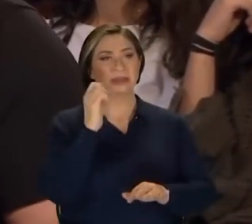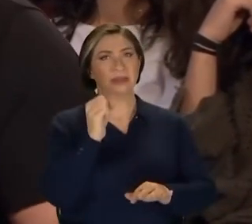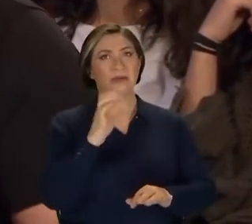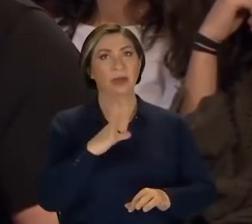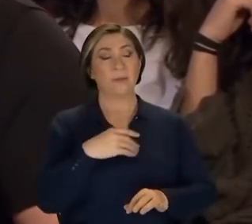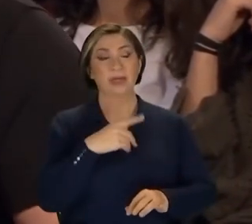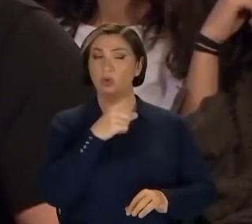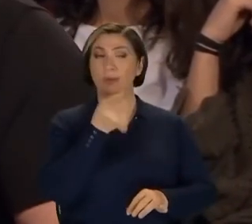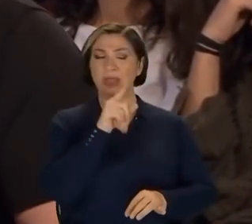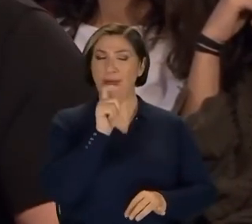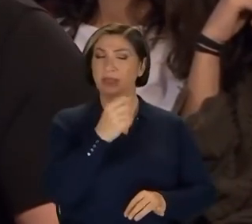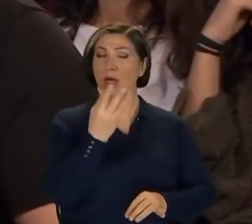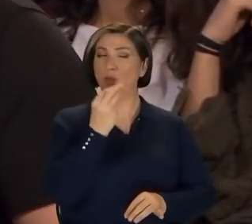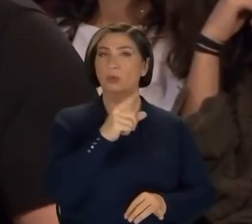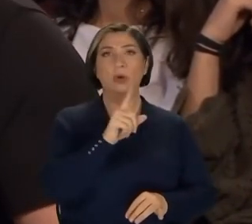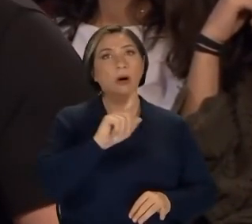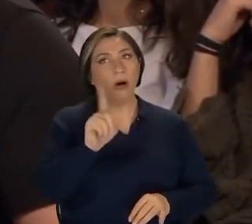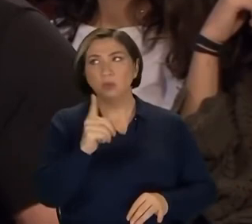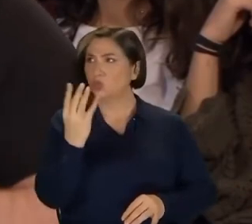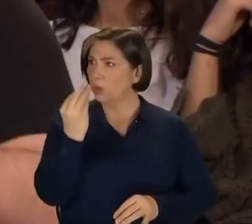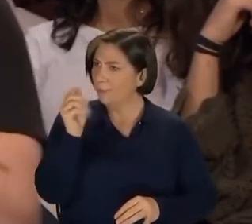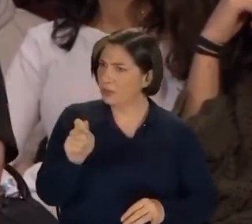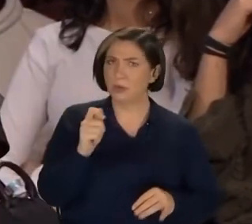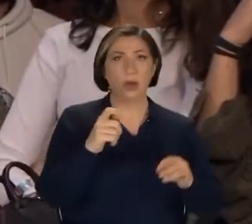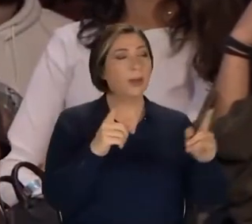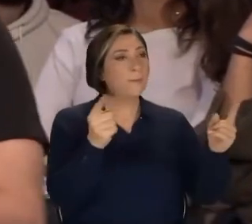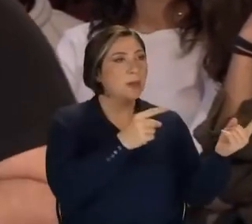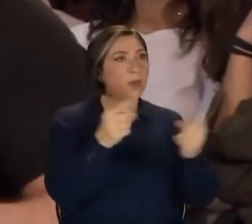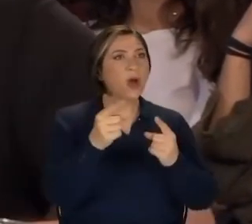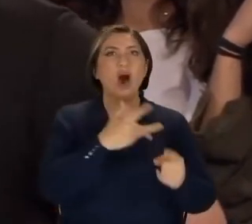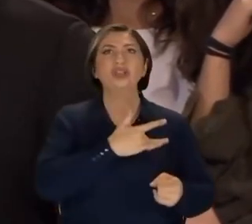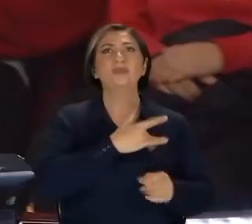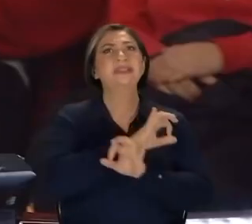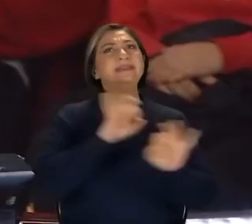sertlik. Bence onu bir daha yapsan iyi olur falan. Hayır ya çok iyi yaptı falan. Herkes birbirine çok